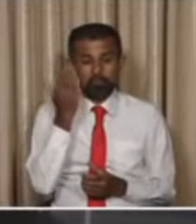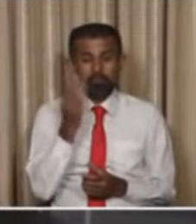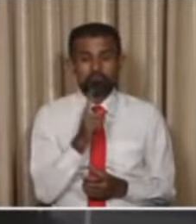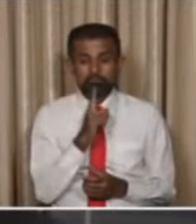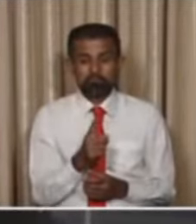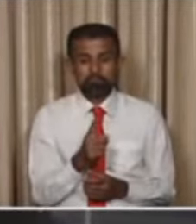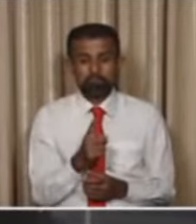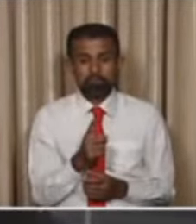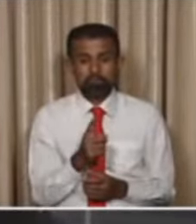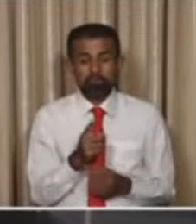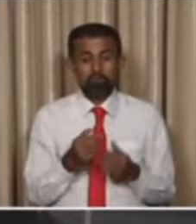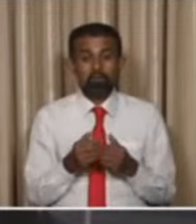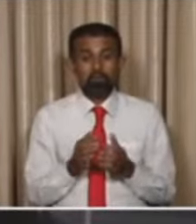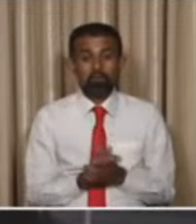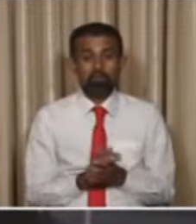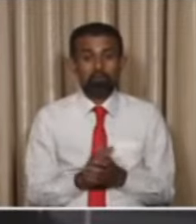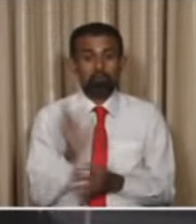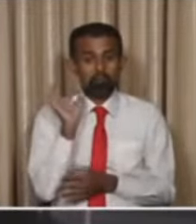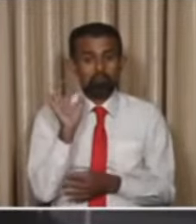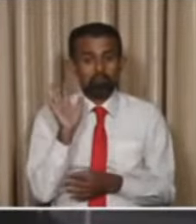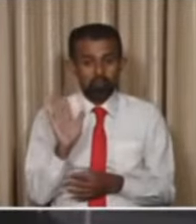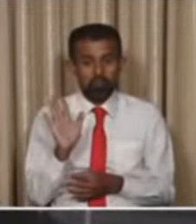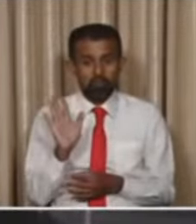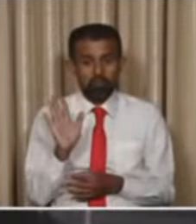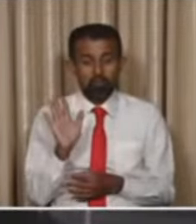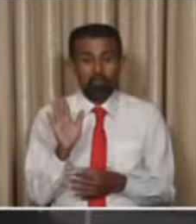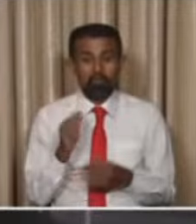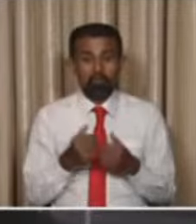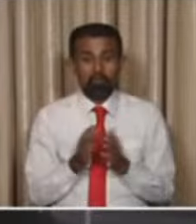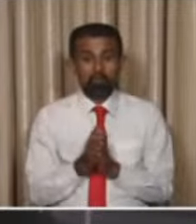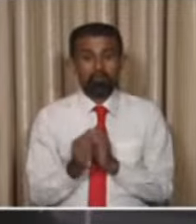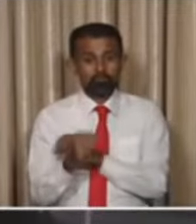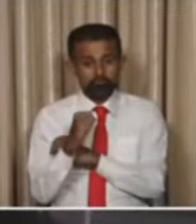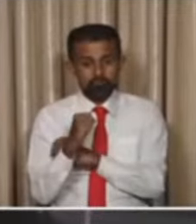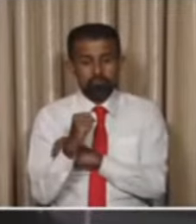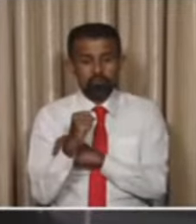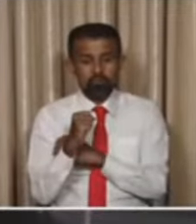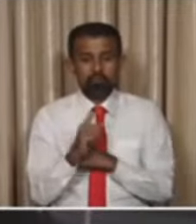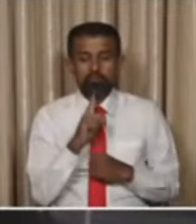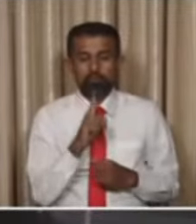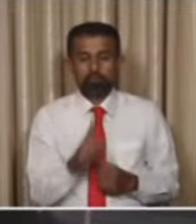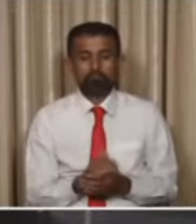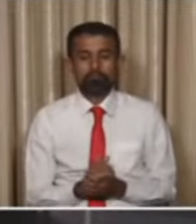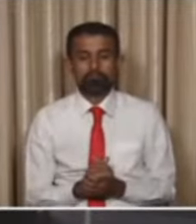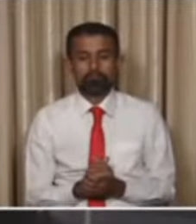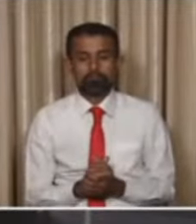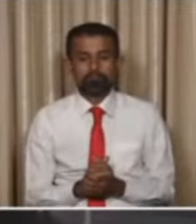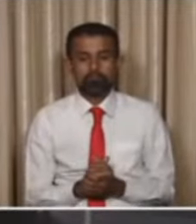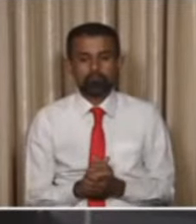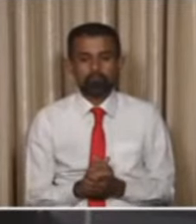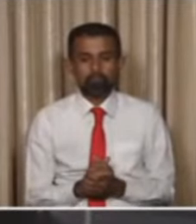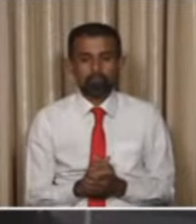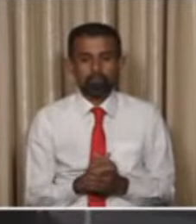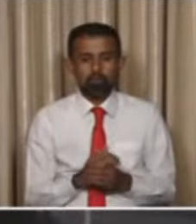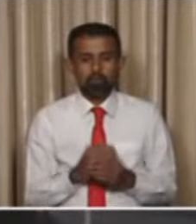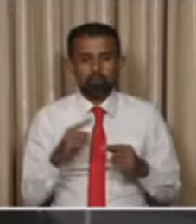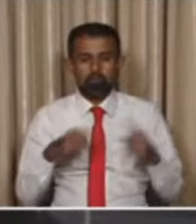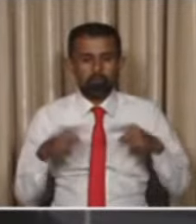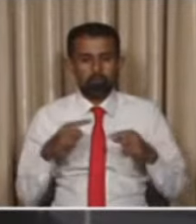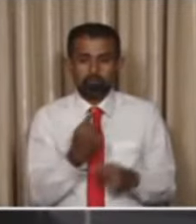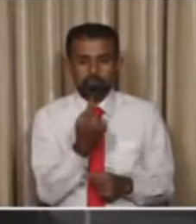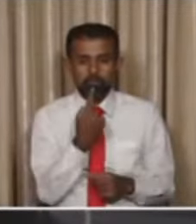කර්ම ශක්තිය ගැන බුදුරජාණන් වහන්සේ කර්ම ශක්තිය ගැන මෙන්න මේ විදිහට දේශනා කරලා තියෙනවා. අඩුව පාඩුවක් වෙනවන මට සමා වෙන්න.